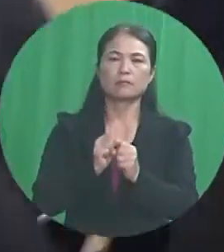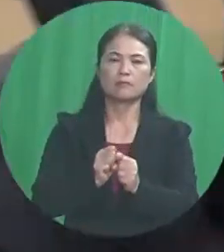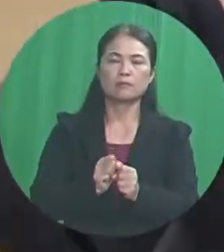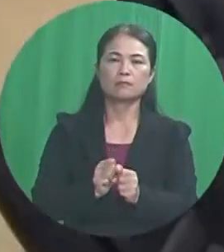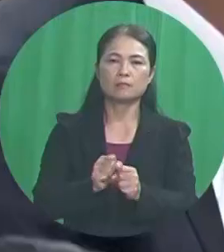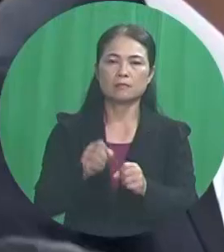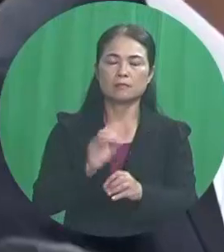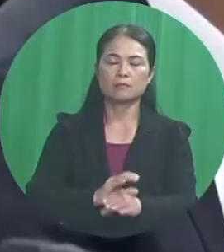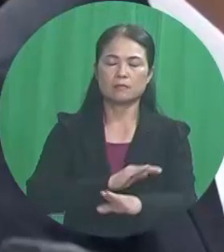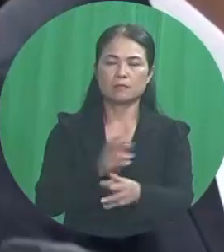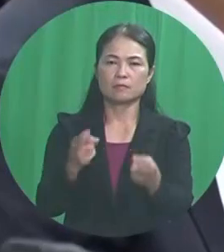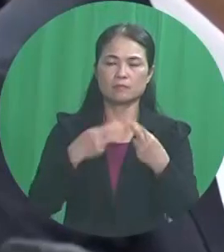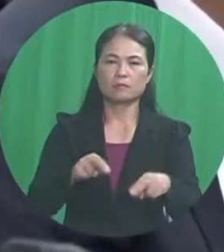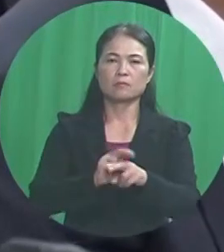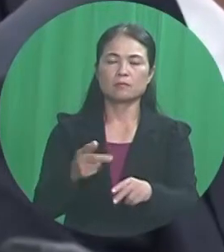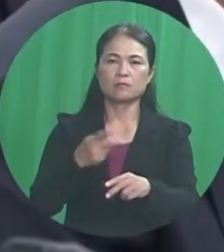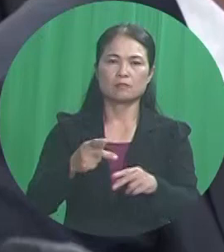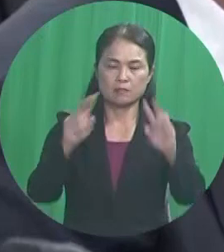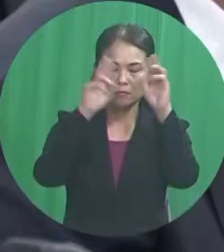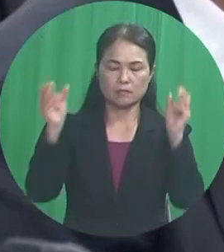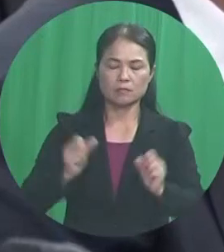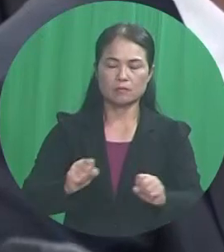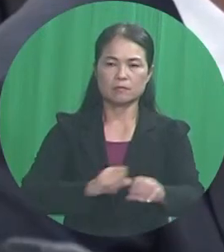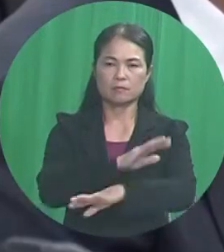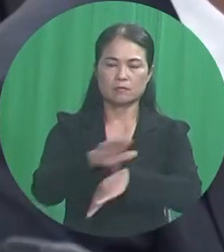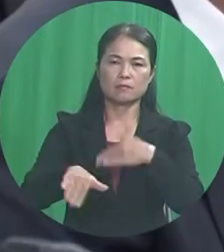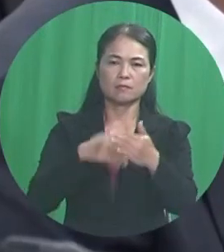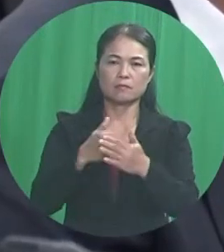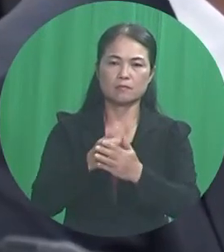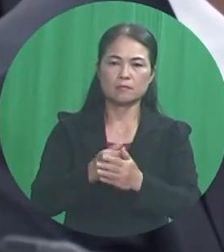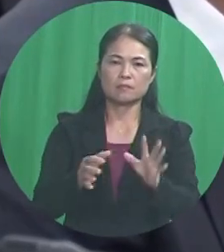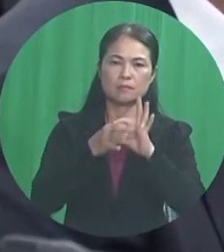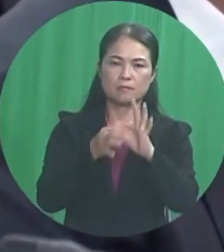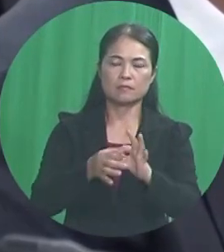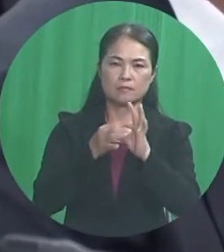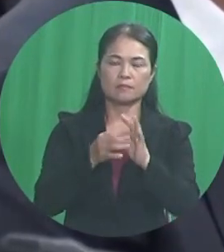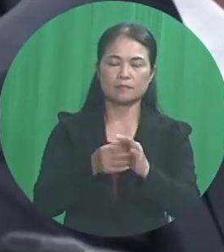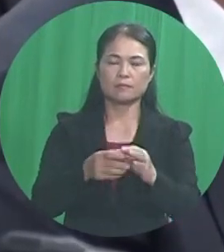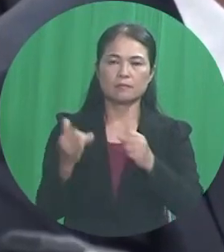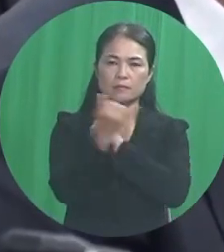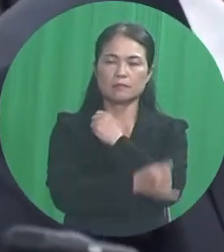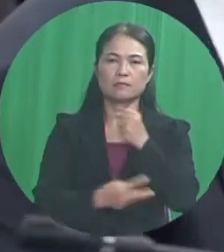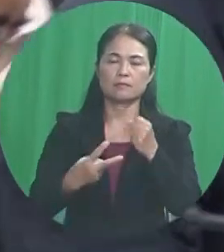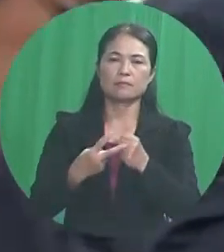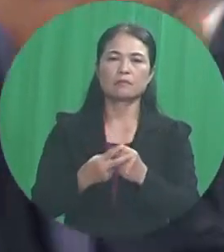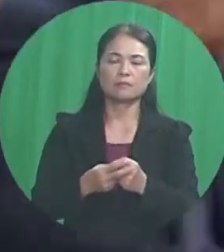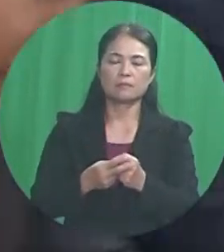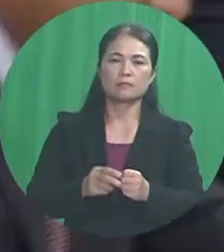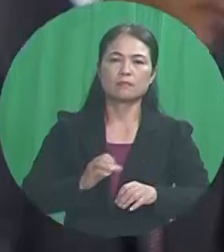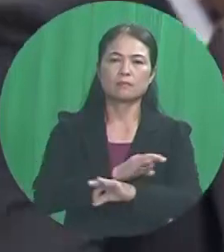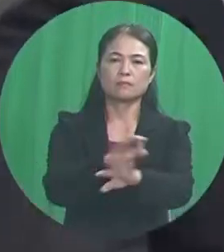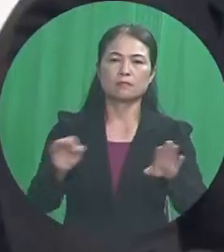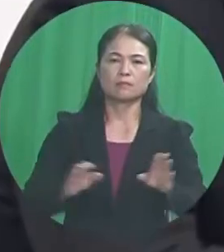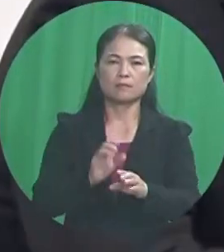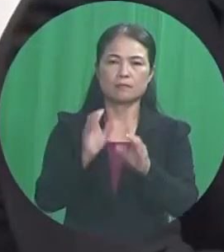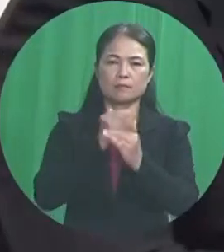បដោយធម៌វណ្ណនៃភាពជាដៃគូយុទ្ធសាស្ត្រគ្រប់ជ្រុងជ្រោយនៃកិច្ចសហប្រតិបត្តិការរវាងប្រទេសទាំងពីរដើម្បីវិបុលភាព